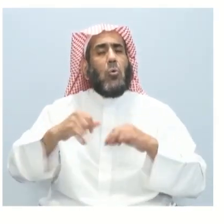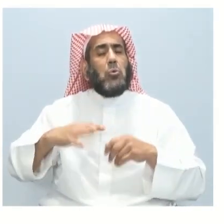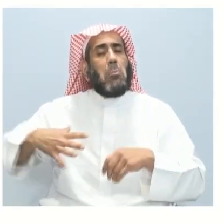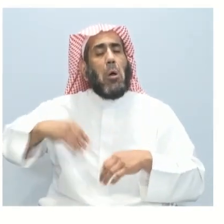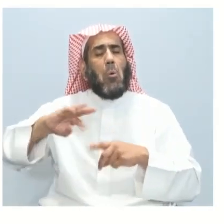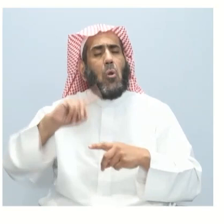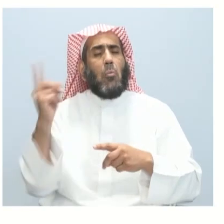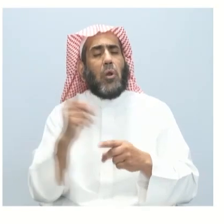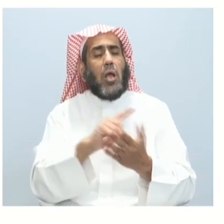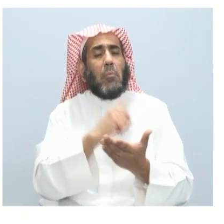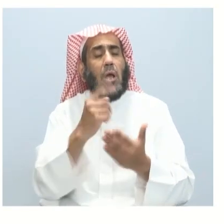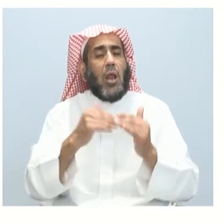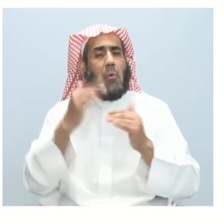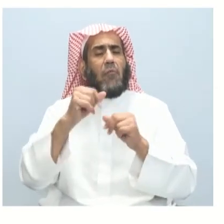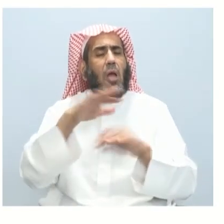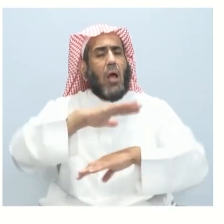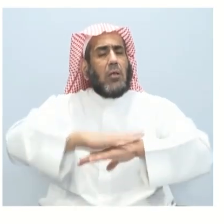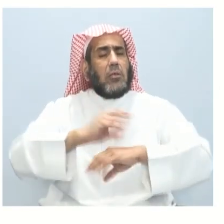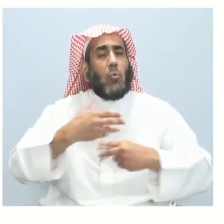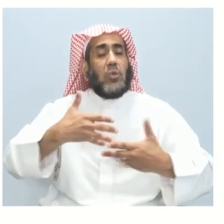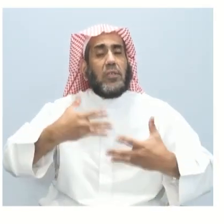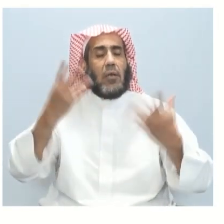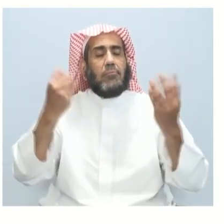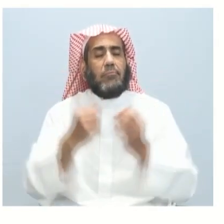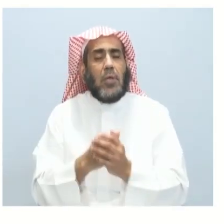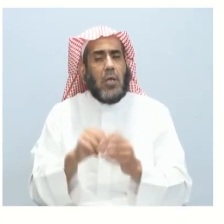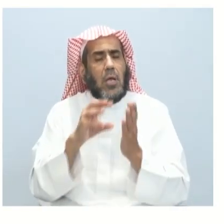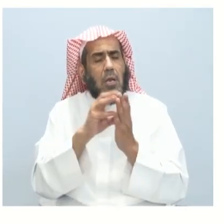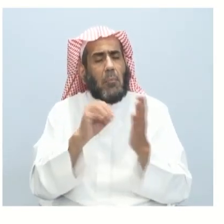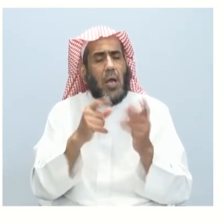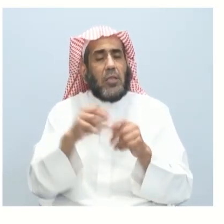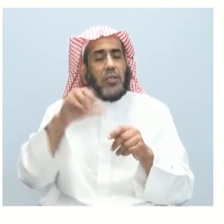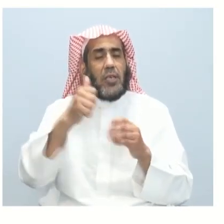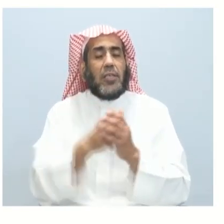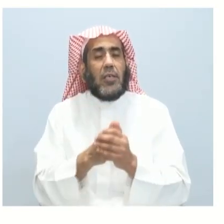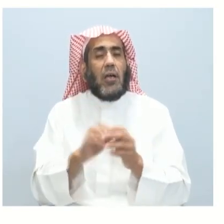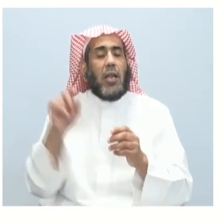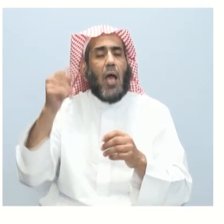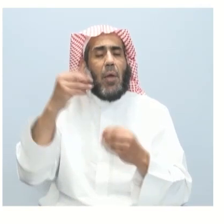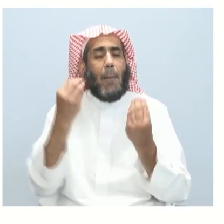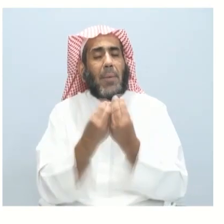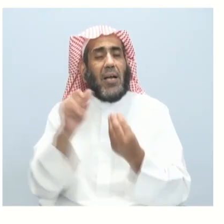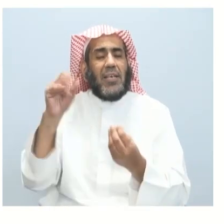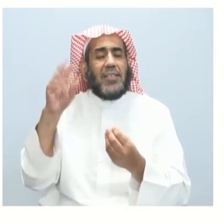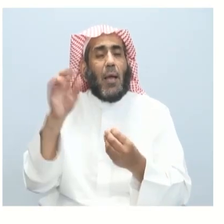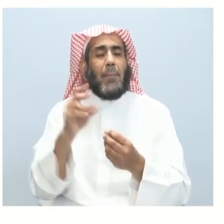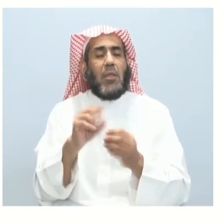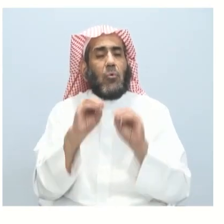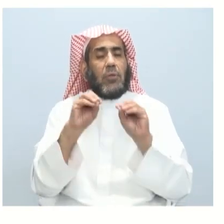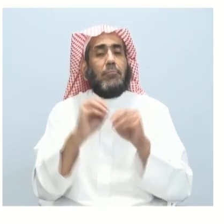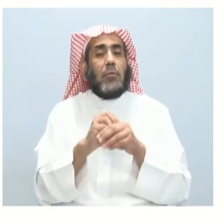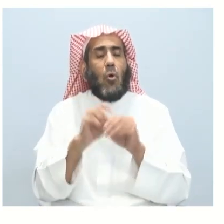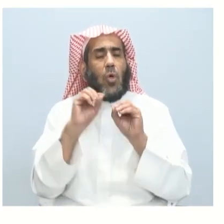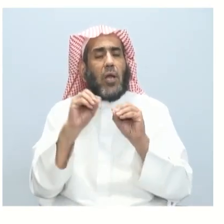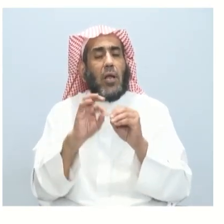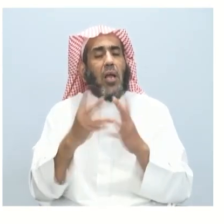هي البيئه التي نمى فيها النقد وازدهر نماذج هذه نماذج نقديه في نقد النابغه مع حسان بن ثابت وتحدثنا فيها